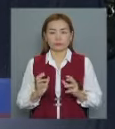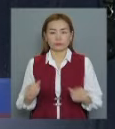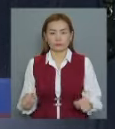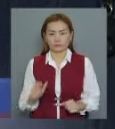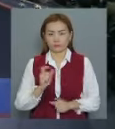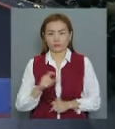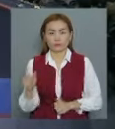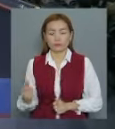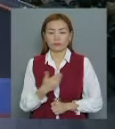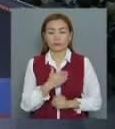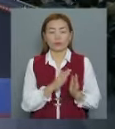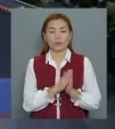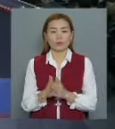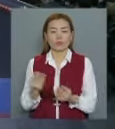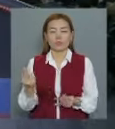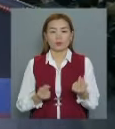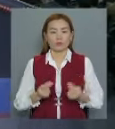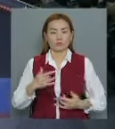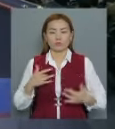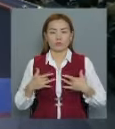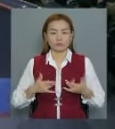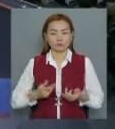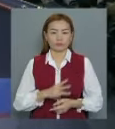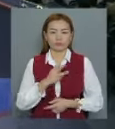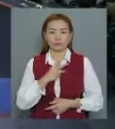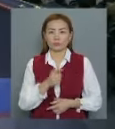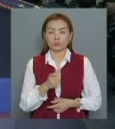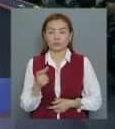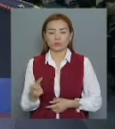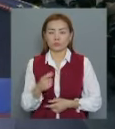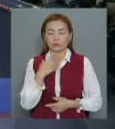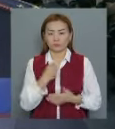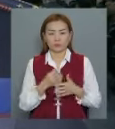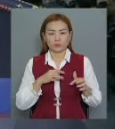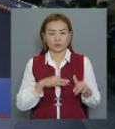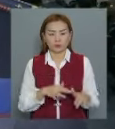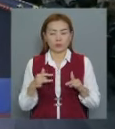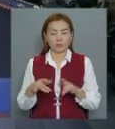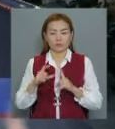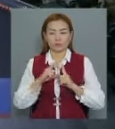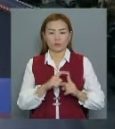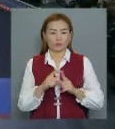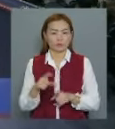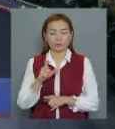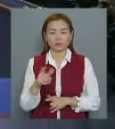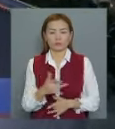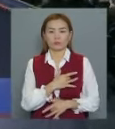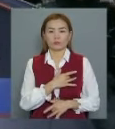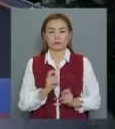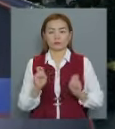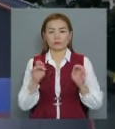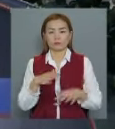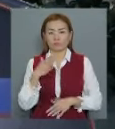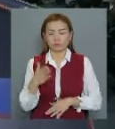балалардан сұралатын шын жүректен ойнауы, ниеттеніп ойнауы, адамдарға өзінің іс-әрекеті сөз арқылы адамдардың жүрегіне жеткізу, жүректен жүрекке